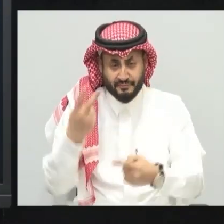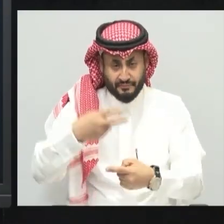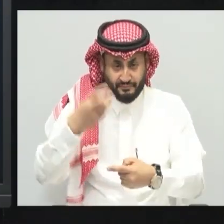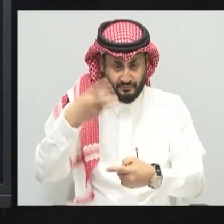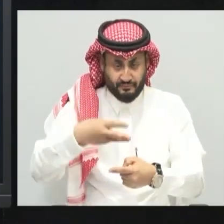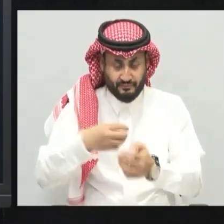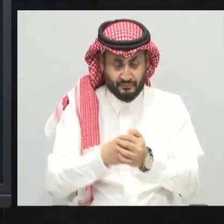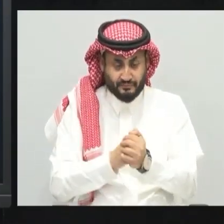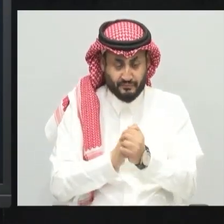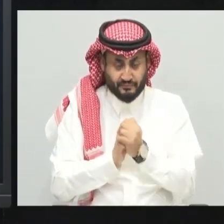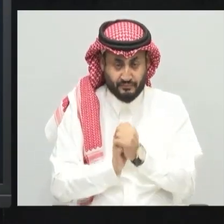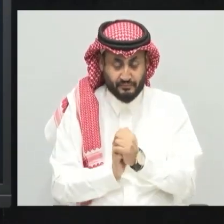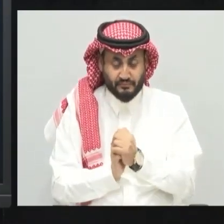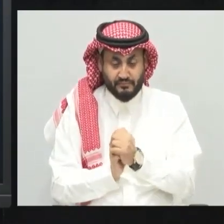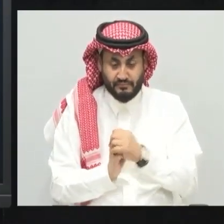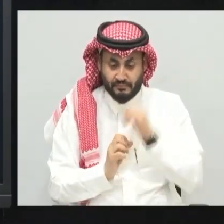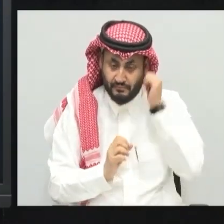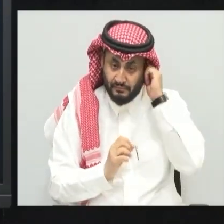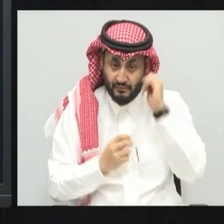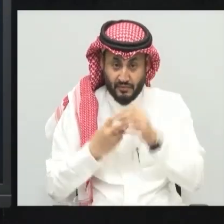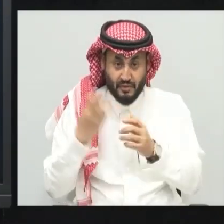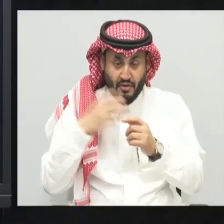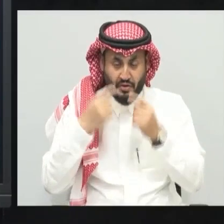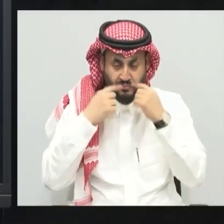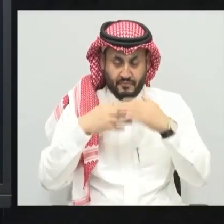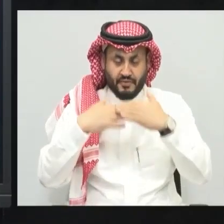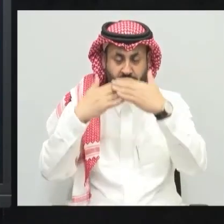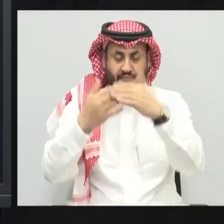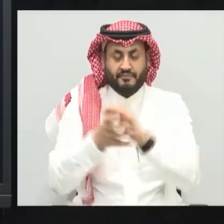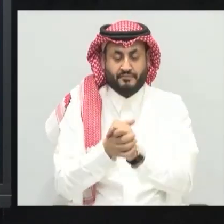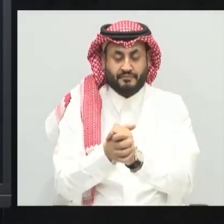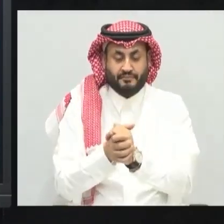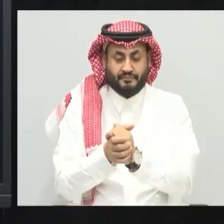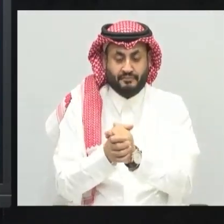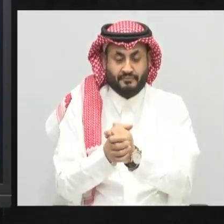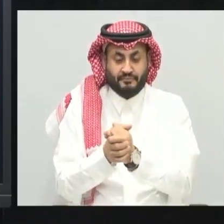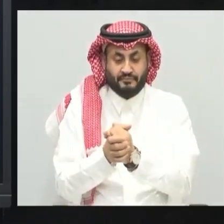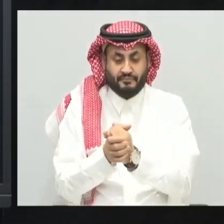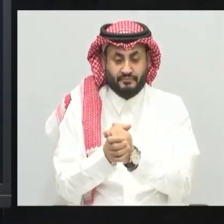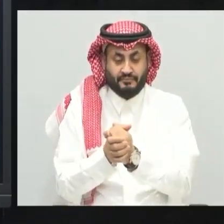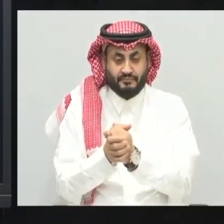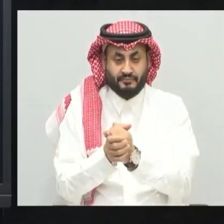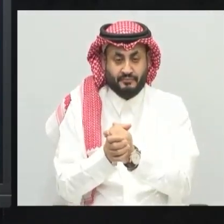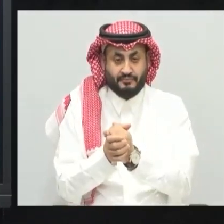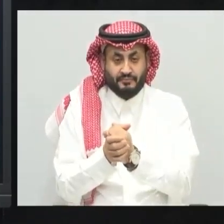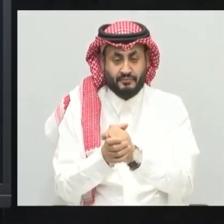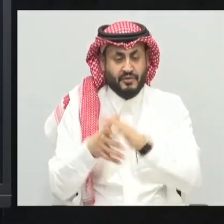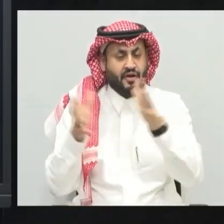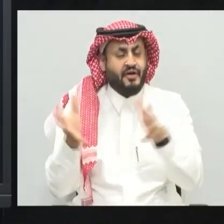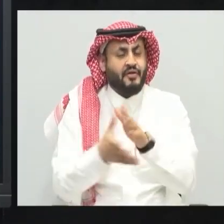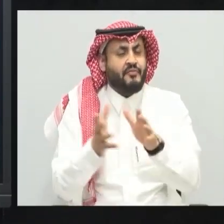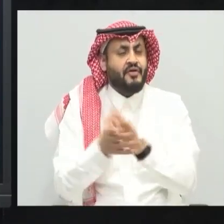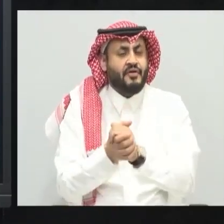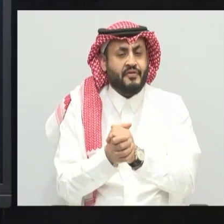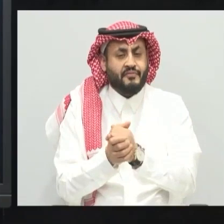هذه الرؤيه الطموحه والتي نظمها ولي العهد الامير محمد